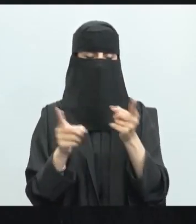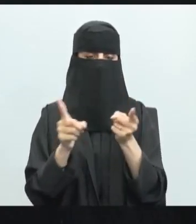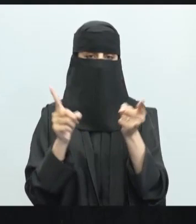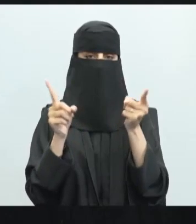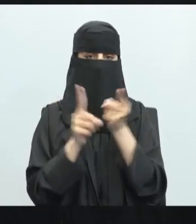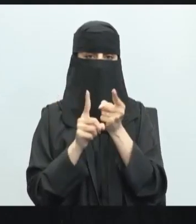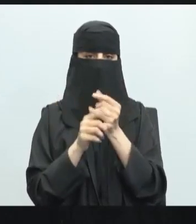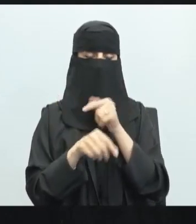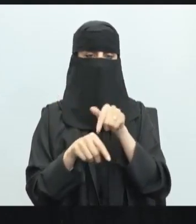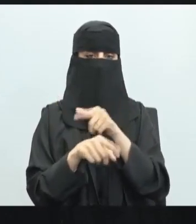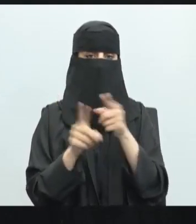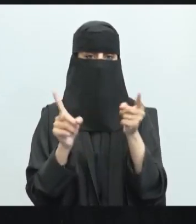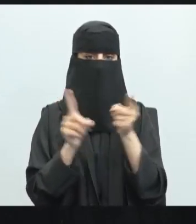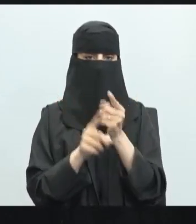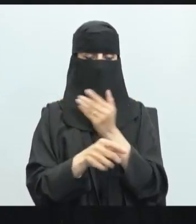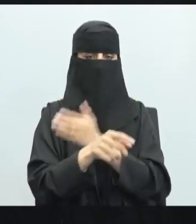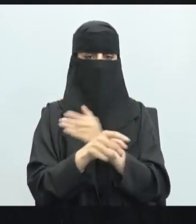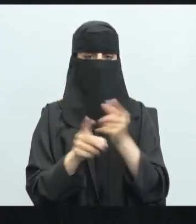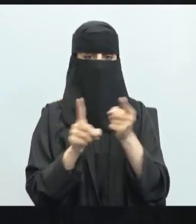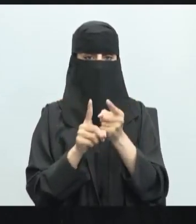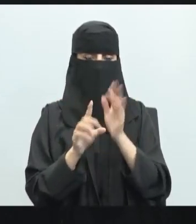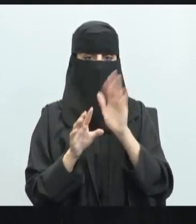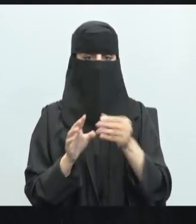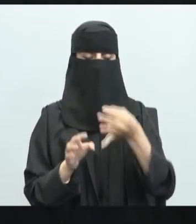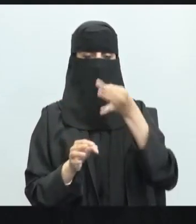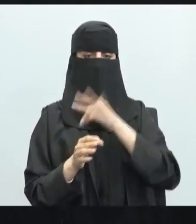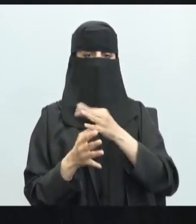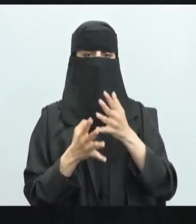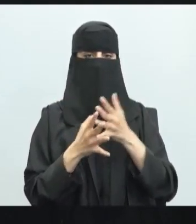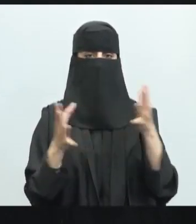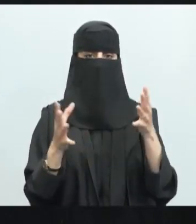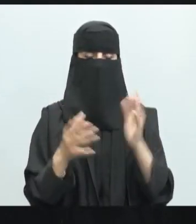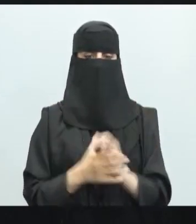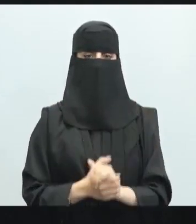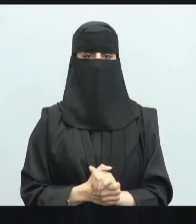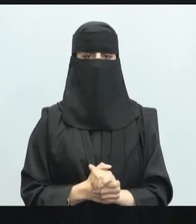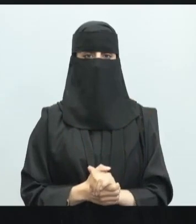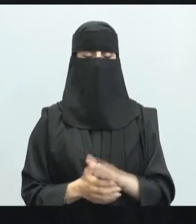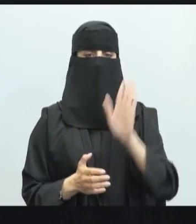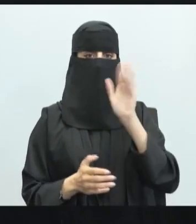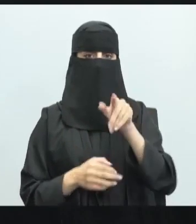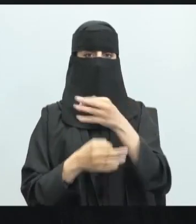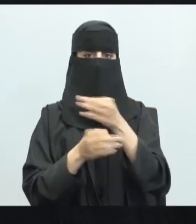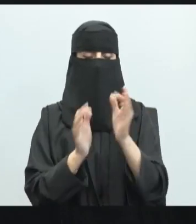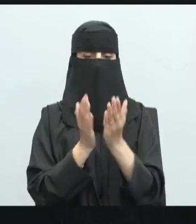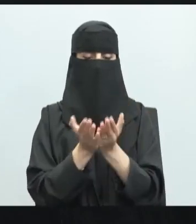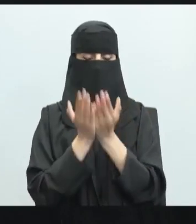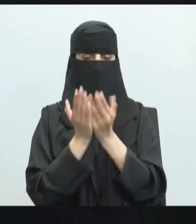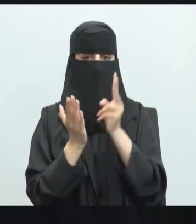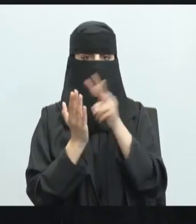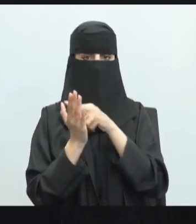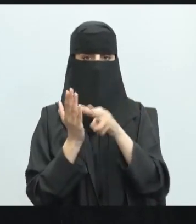عليكم الوقت وستكون ذات فائدة لكم. هل يعقل أن تذاكر لمادة